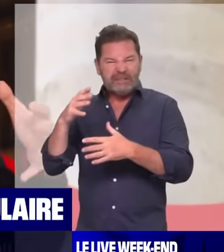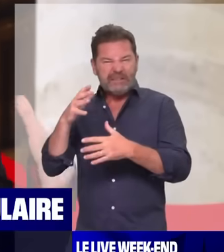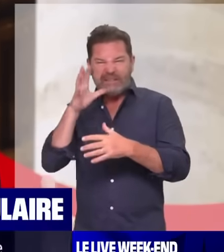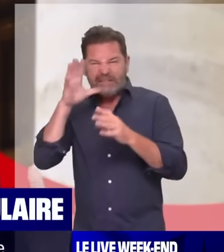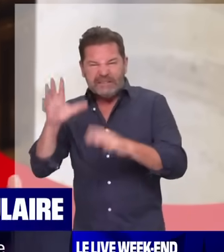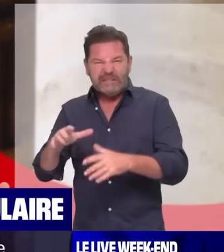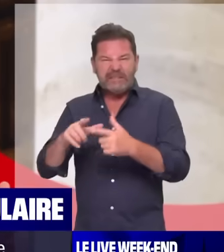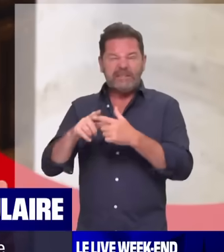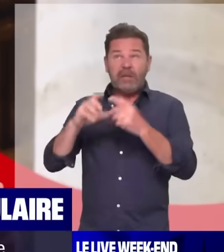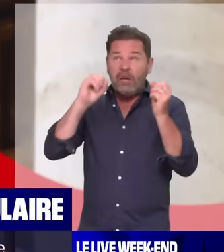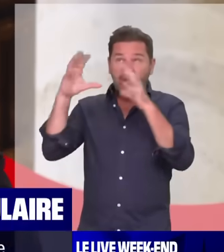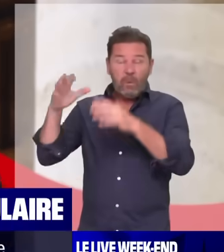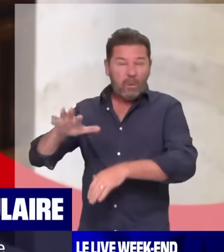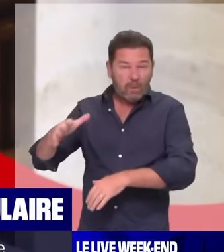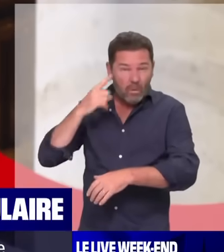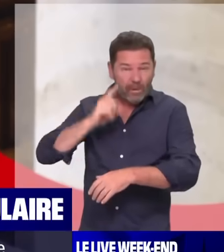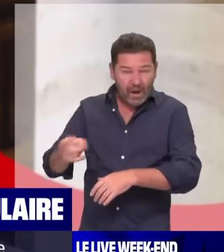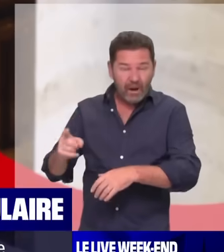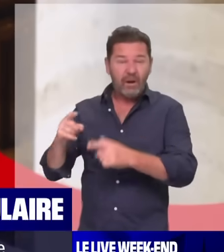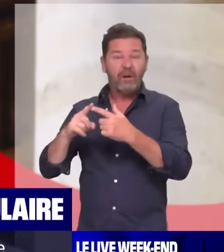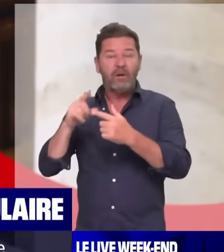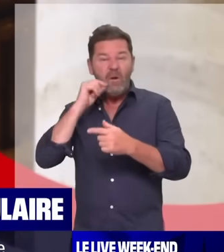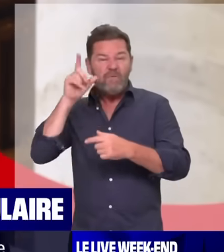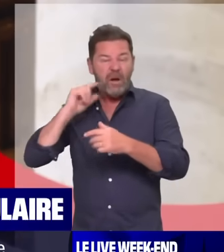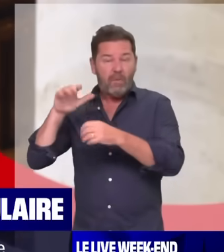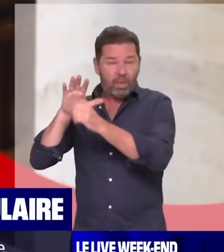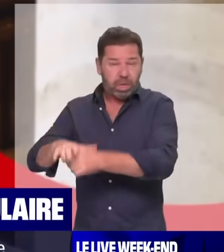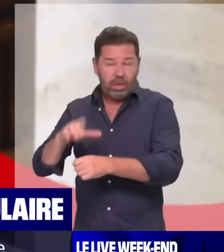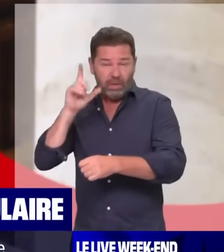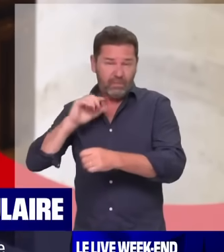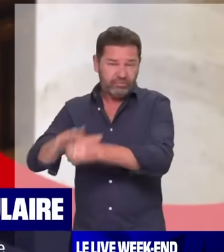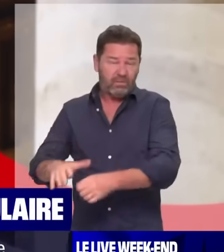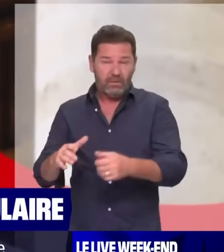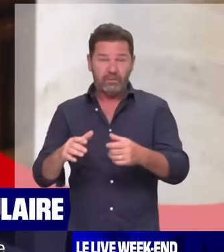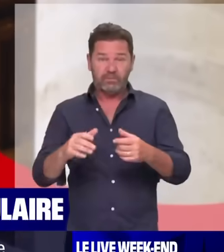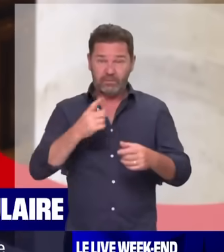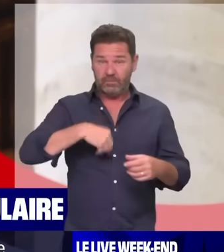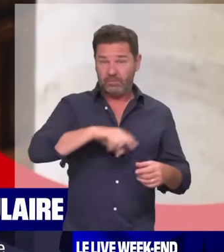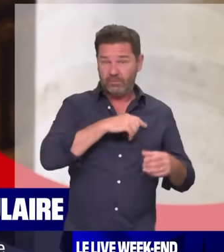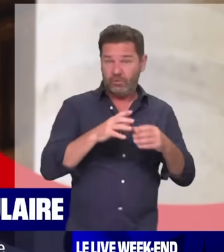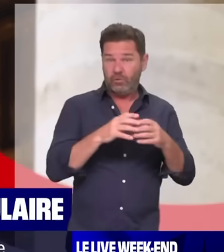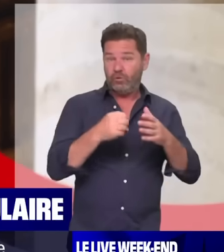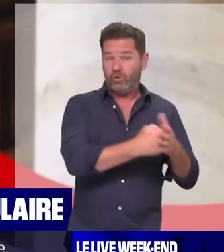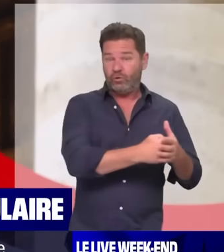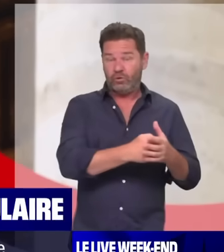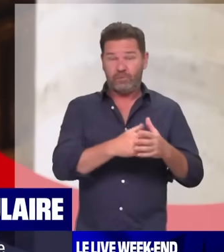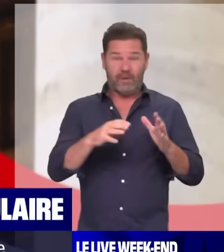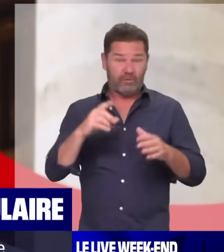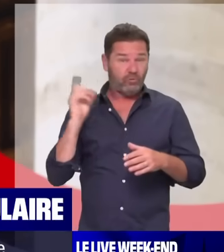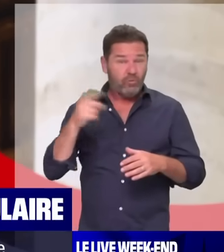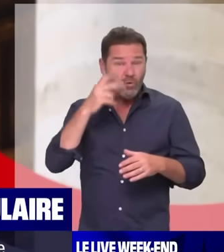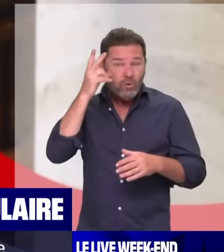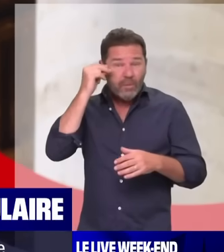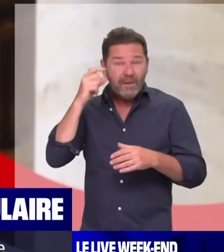l'autre le bloc de nouveau front populaire tout le monde a bien compris que quels que soi les scénarios les macronistes ne seraiit pas en capacité de